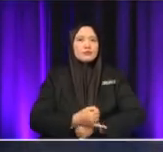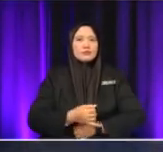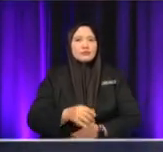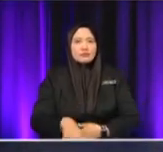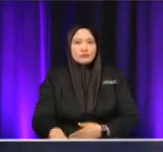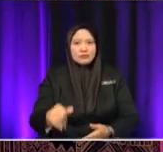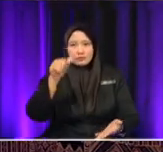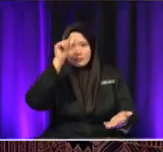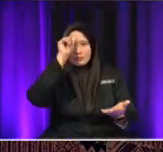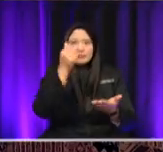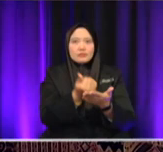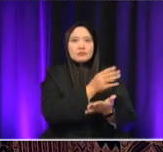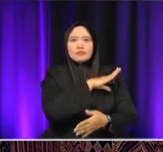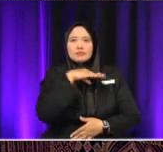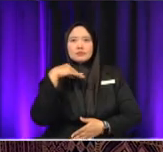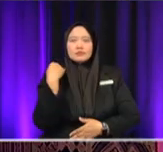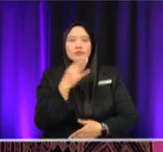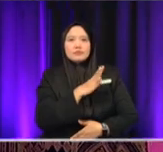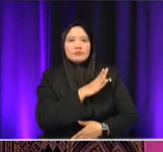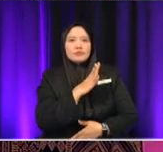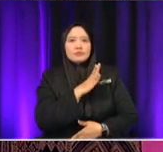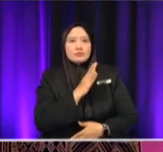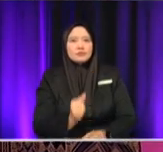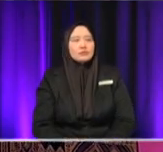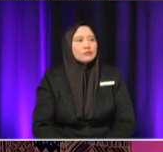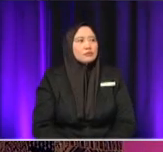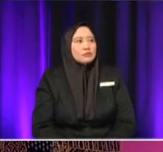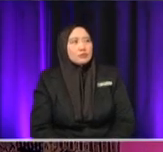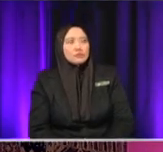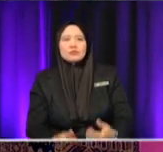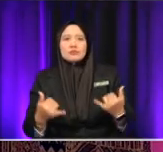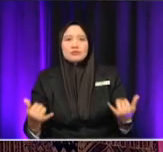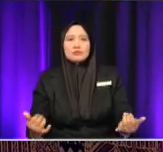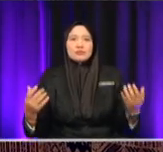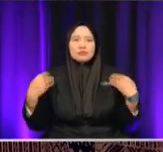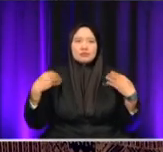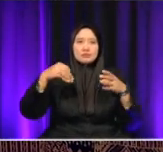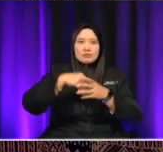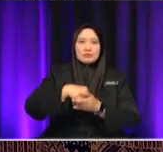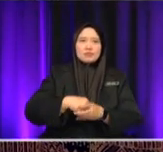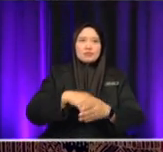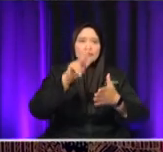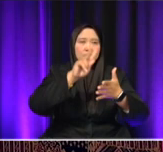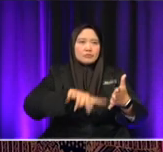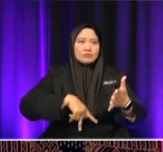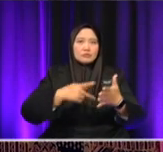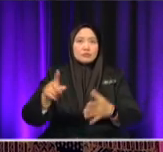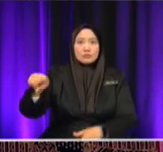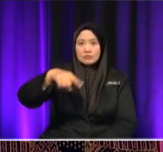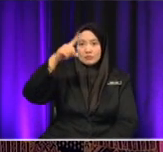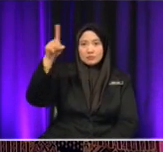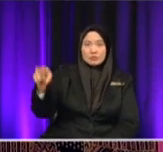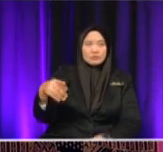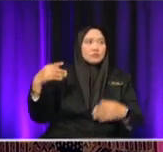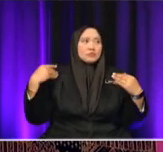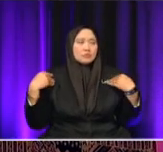anak murid di rumah juga Ah boleh menyelesaikan tugas saat ini ya dalam peta bulatan ini kita nampak Iya ada tanggung